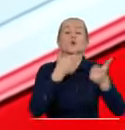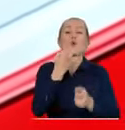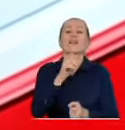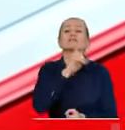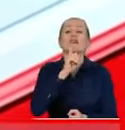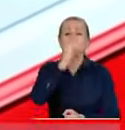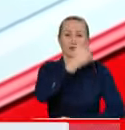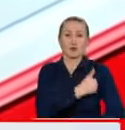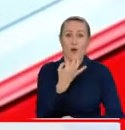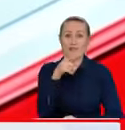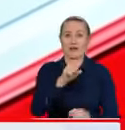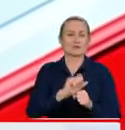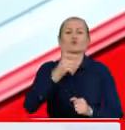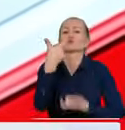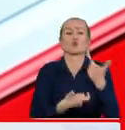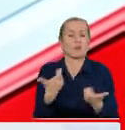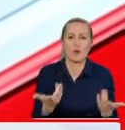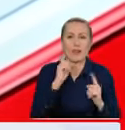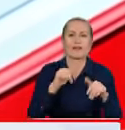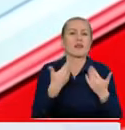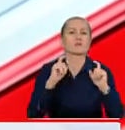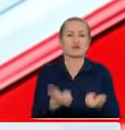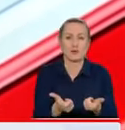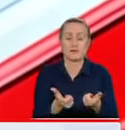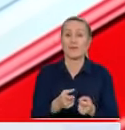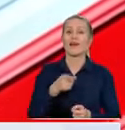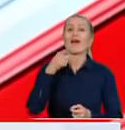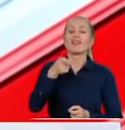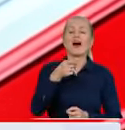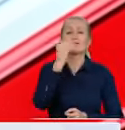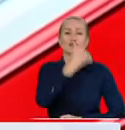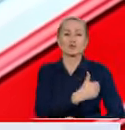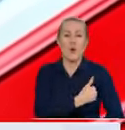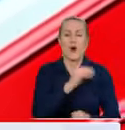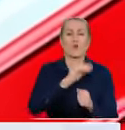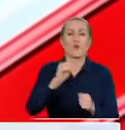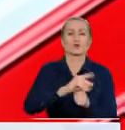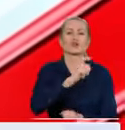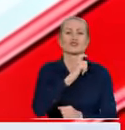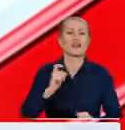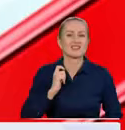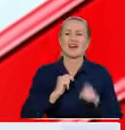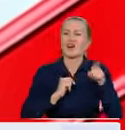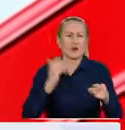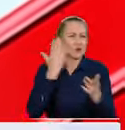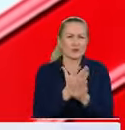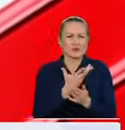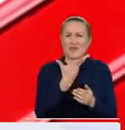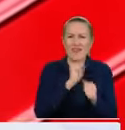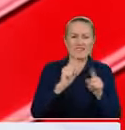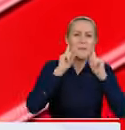jest? Otóż tam uczą księża, którzy są już nie księżami, nie sługami